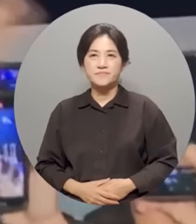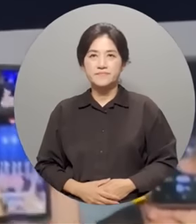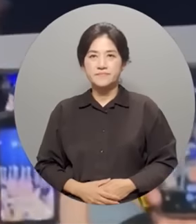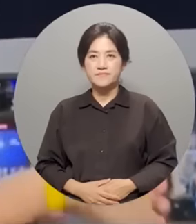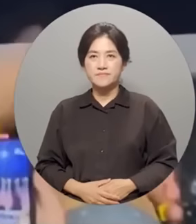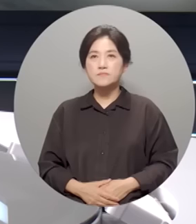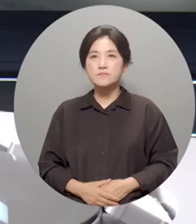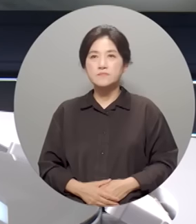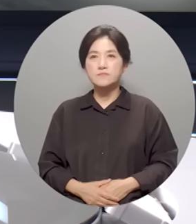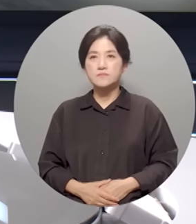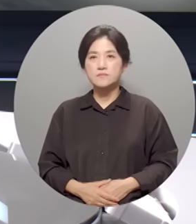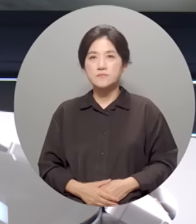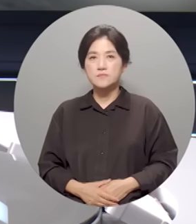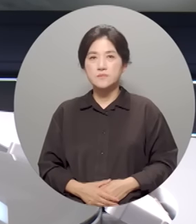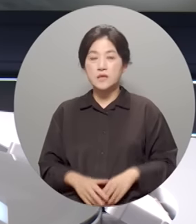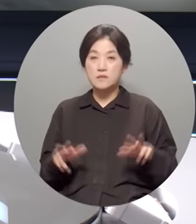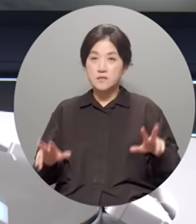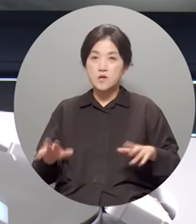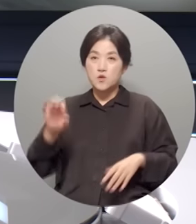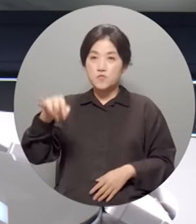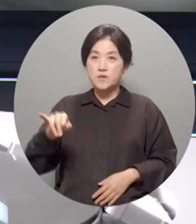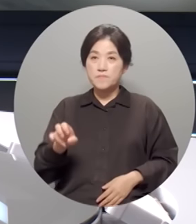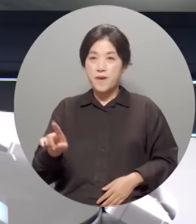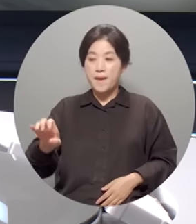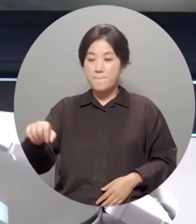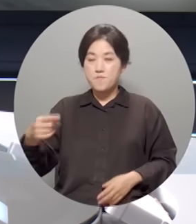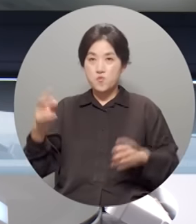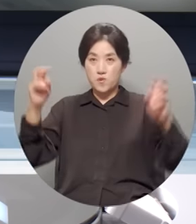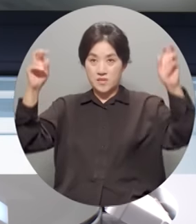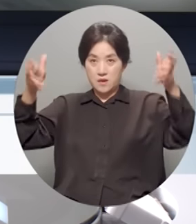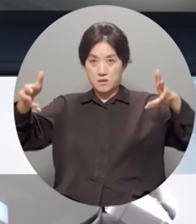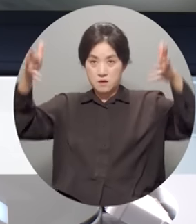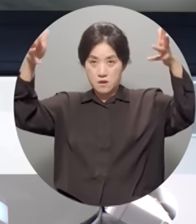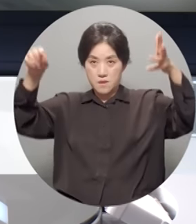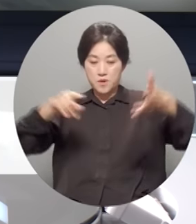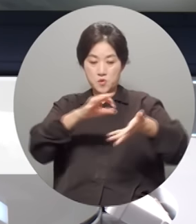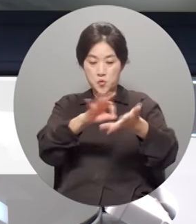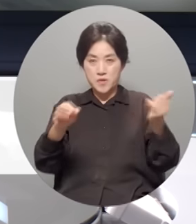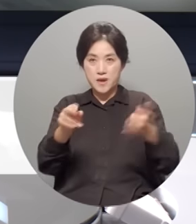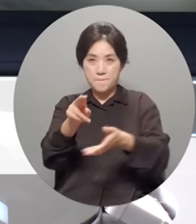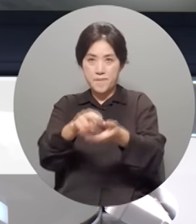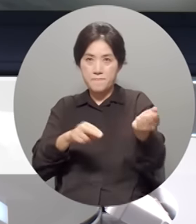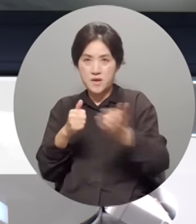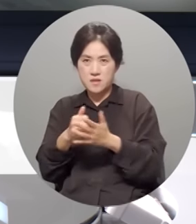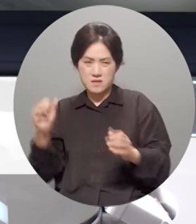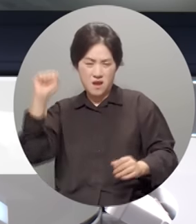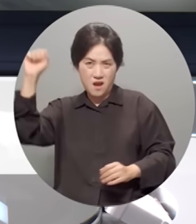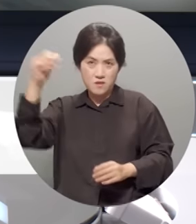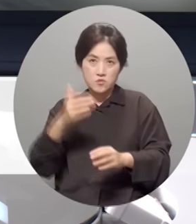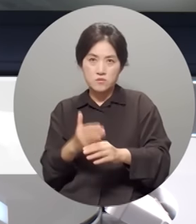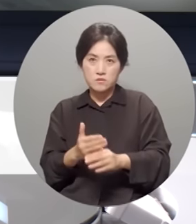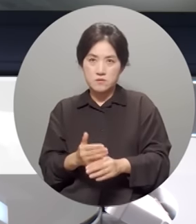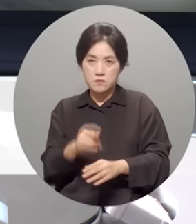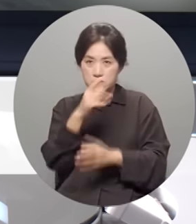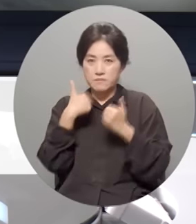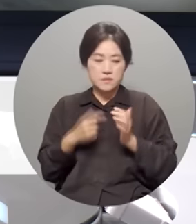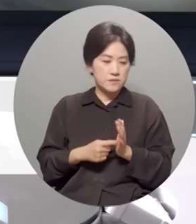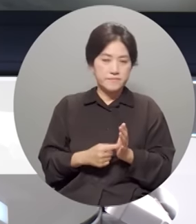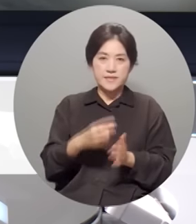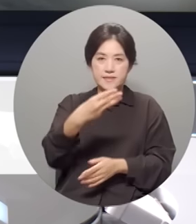김재용입니다. 지금도 위메프 본사 앞에선 소비자와 판매자들의 항의가 이어지고 있습니다. 정부도